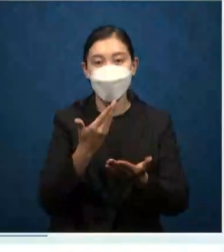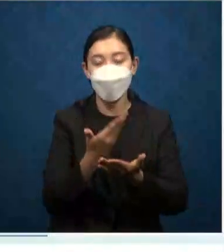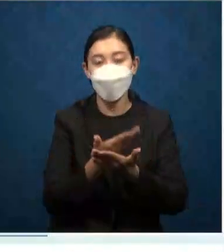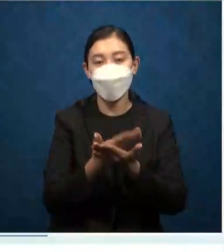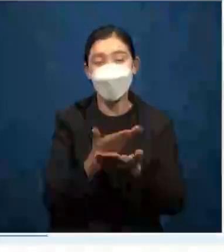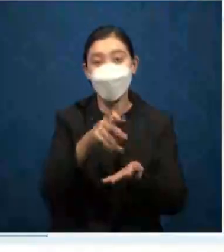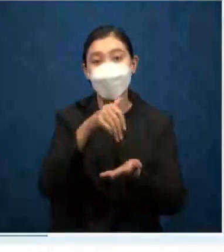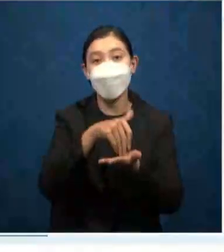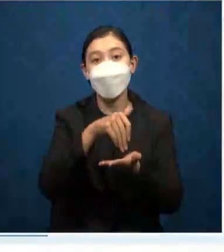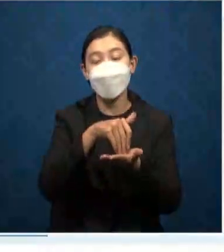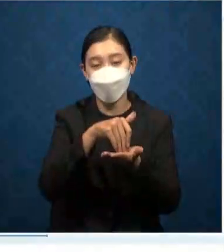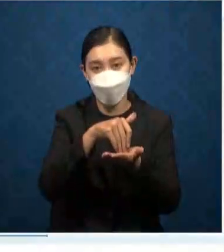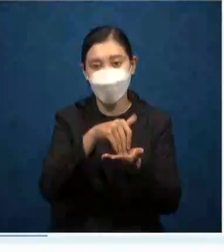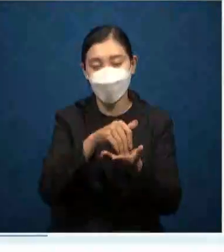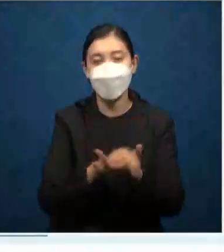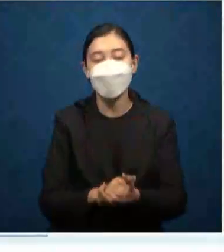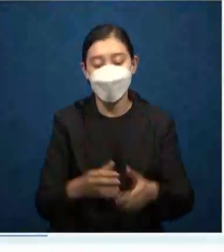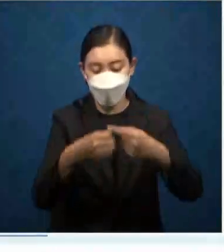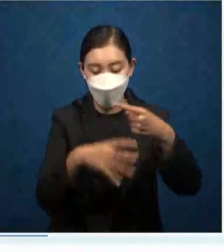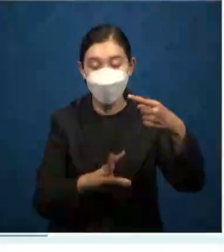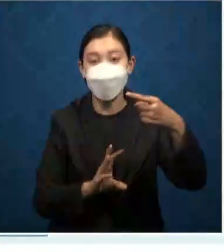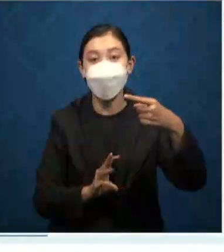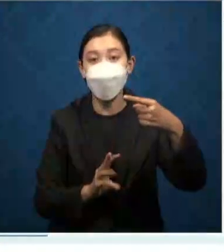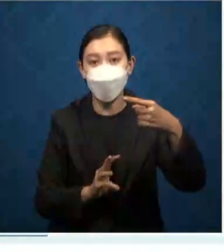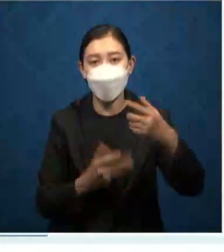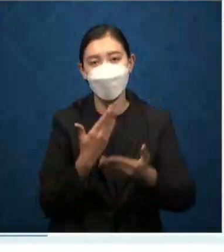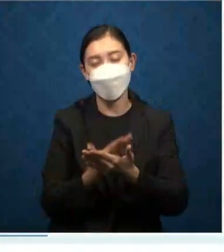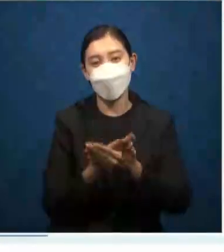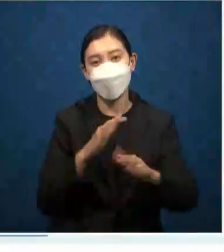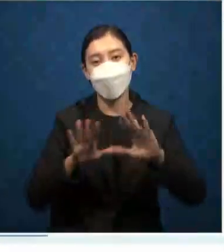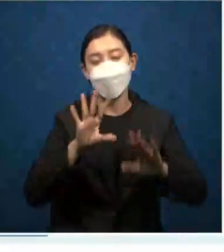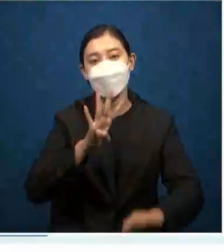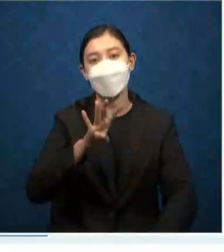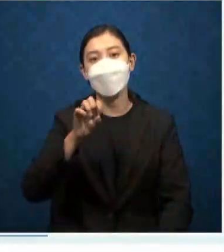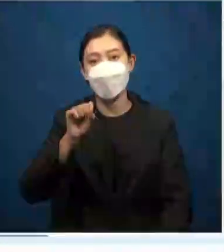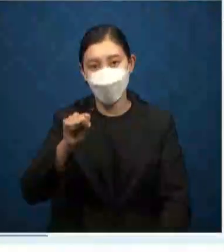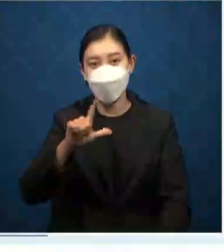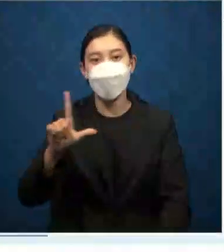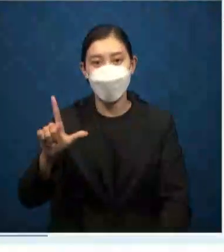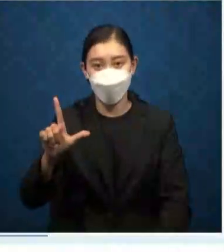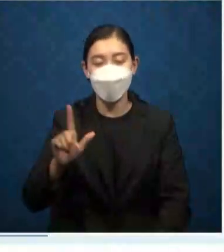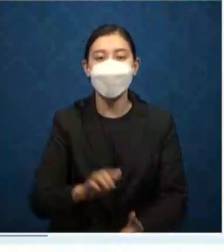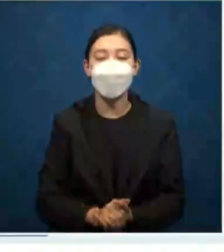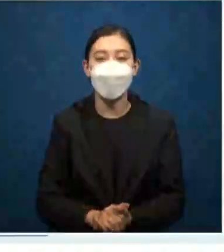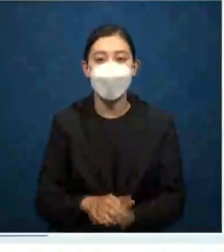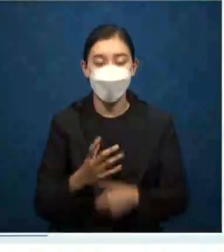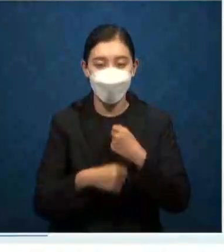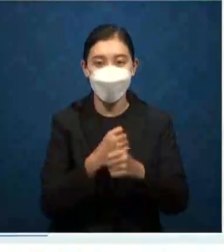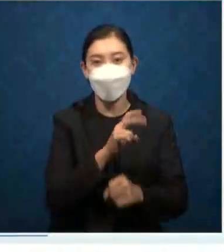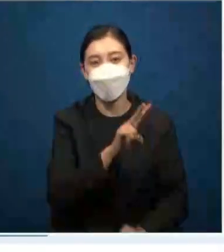ะครับที่ผมเรียนแล้วอยู่เป็นวงเงินถึง 400,000 กว่าล้านนะ2563